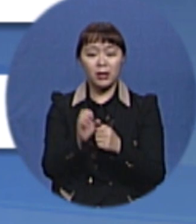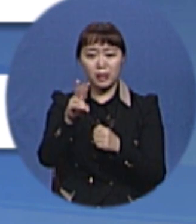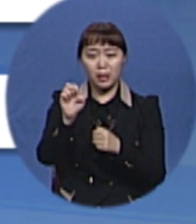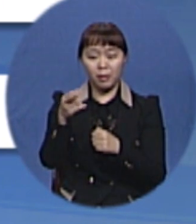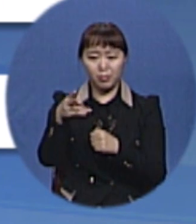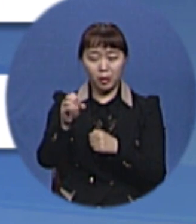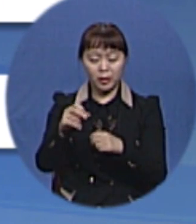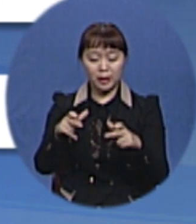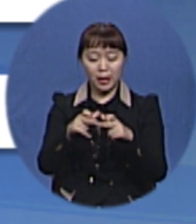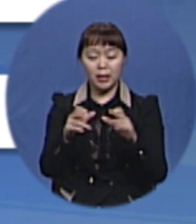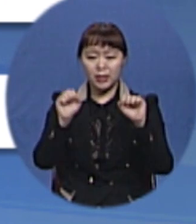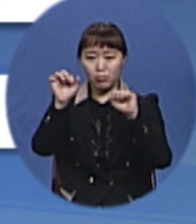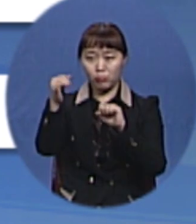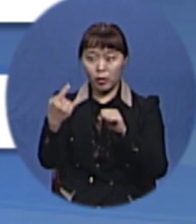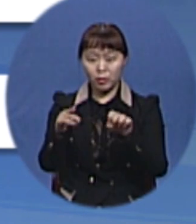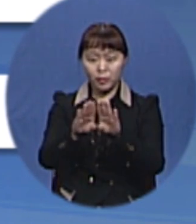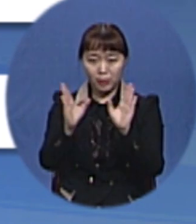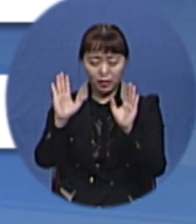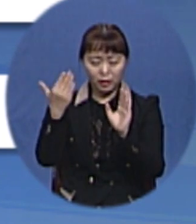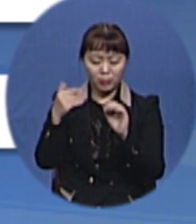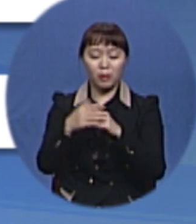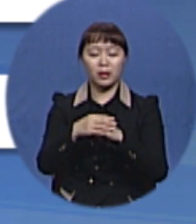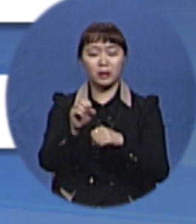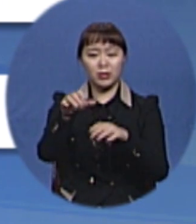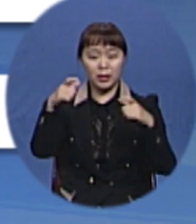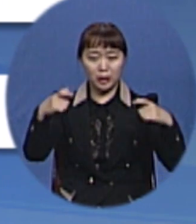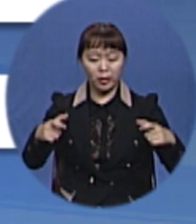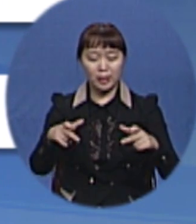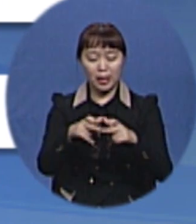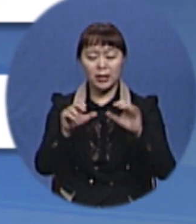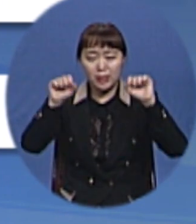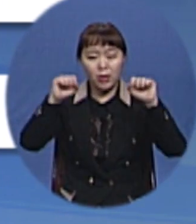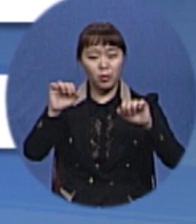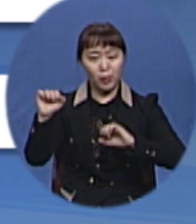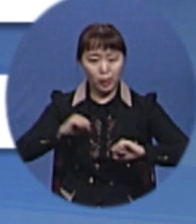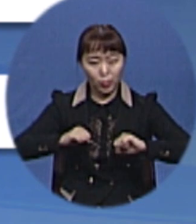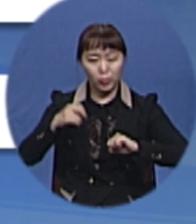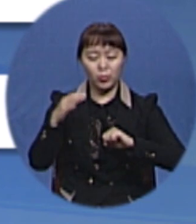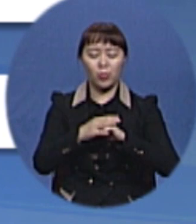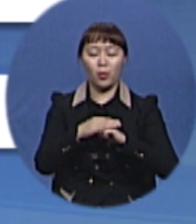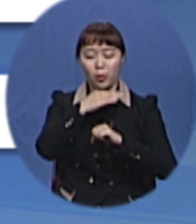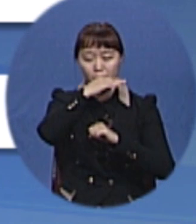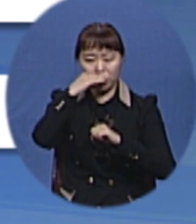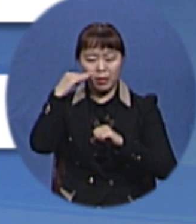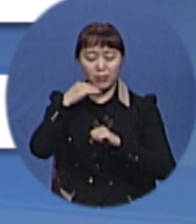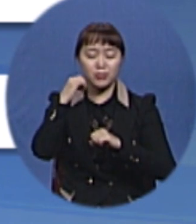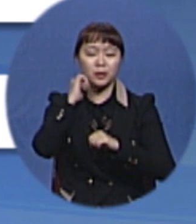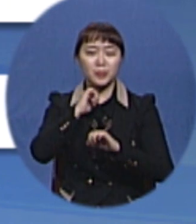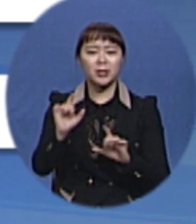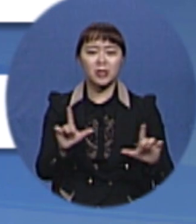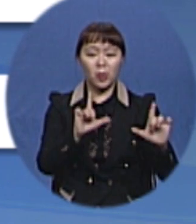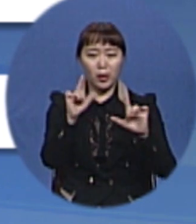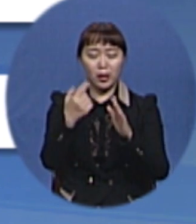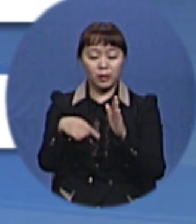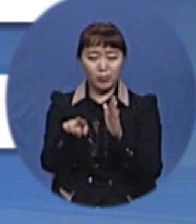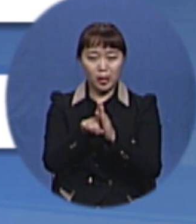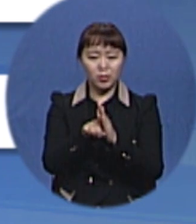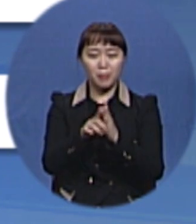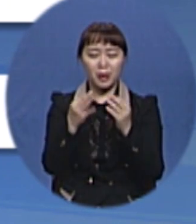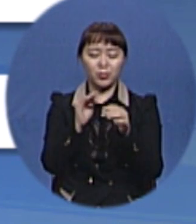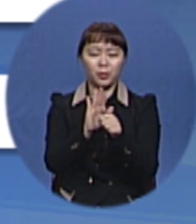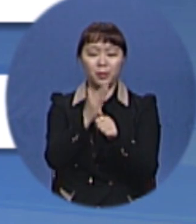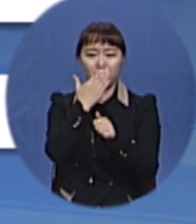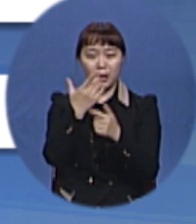양평군은 이번 장애인체육회 출범으로 양평군의 장애인의 체육활동과 건전한 여가를 즐기는 데 실질적인 도움이